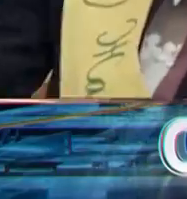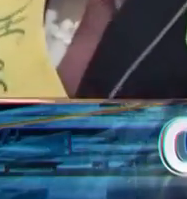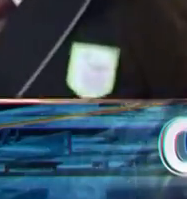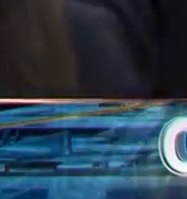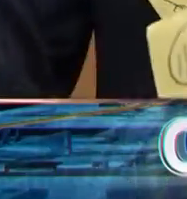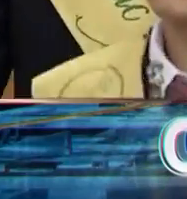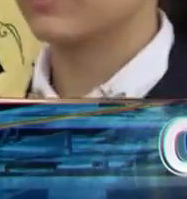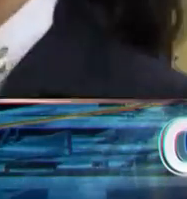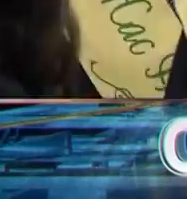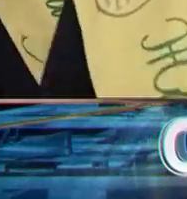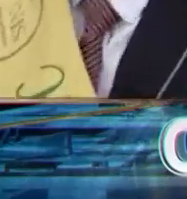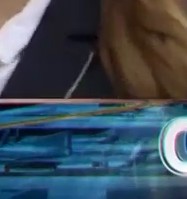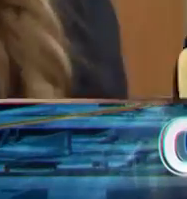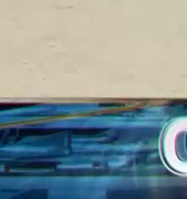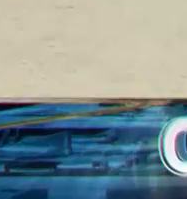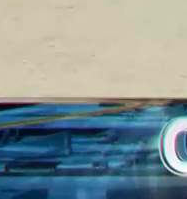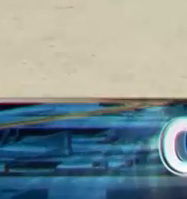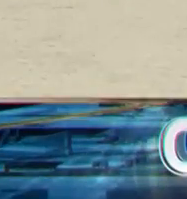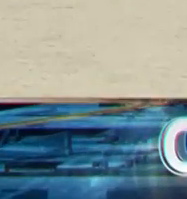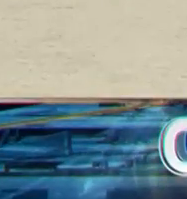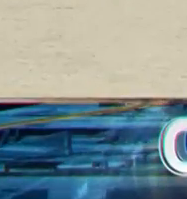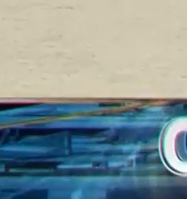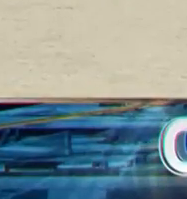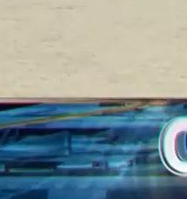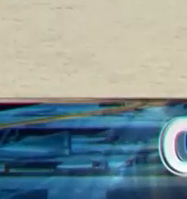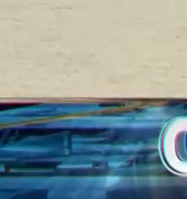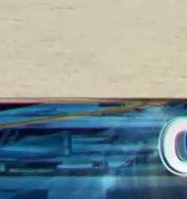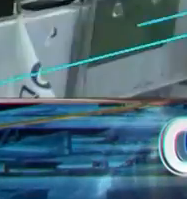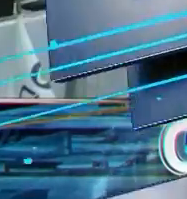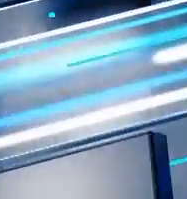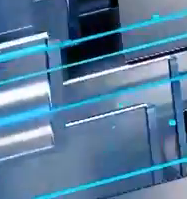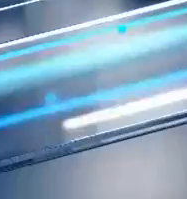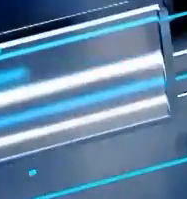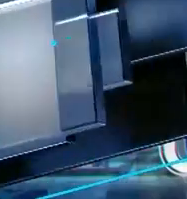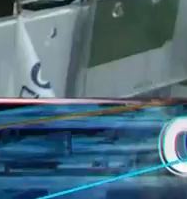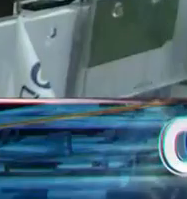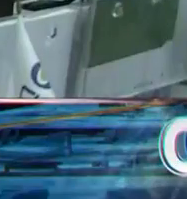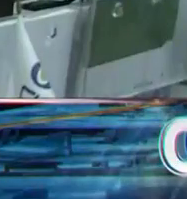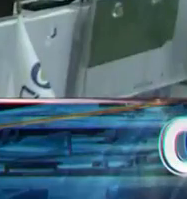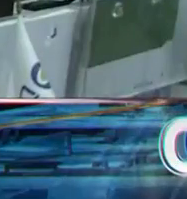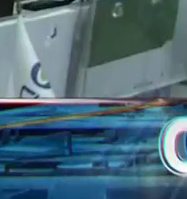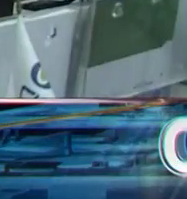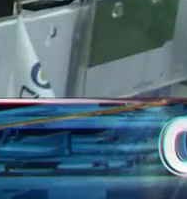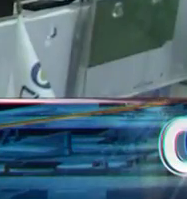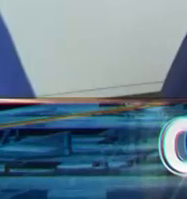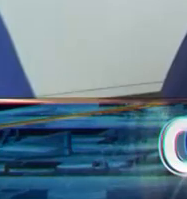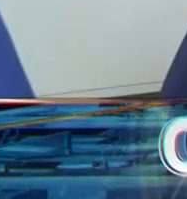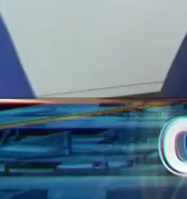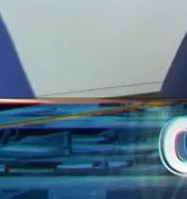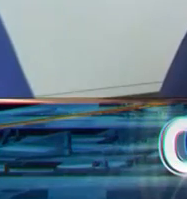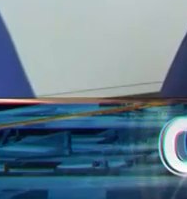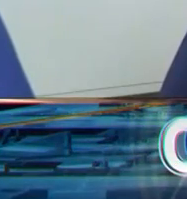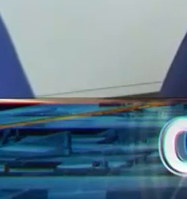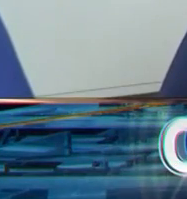Скоро последний звонок. Казахстанские школьники попрощаются со школой онлайн. Финансы спели романсы.